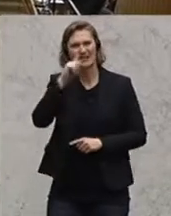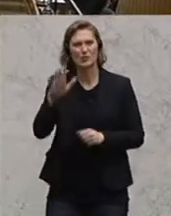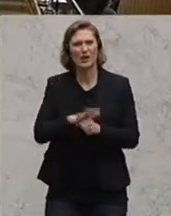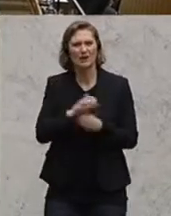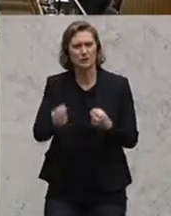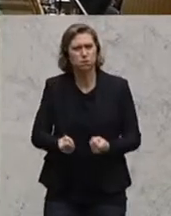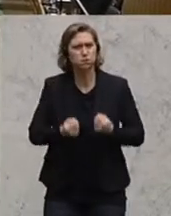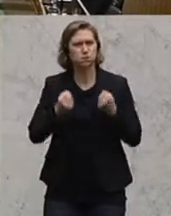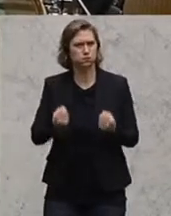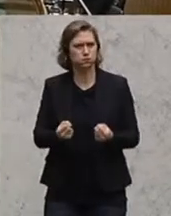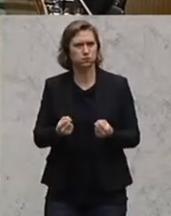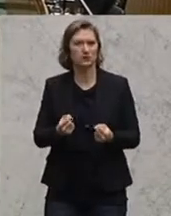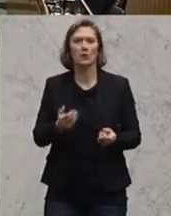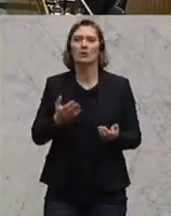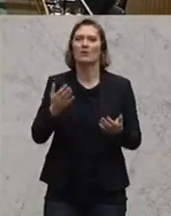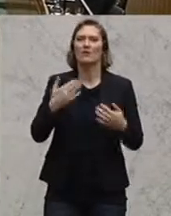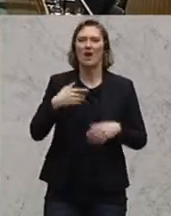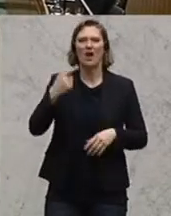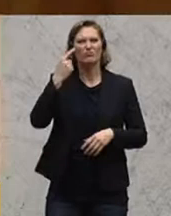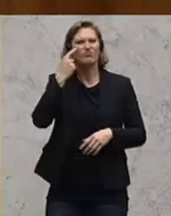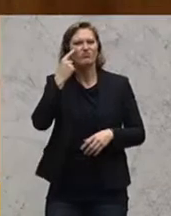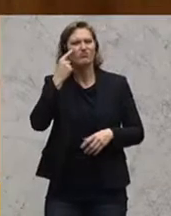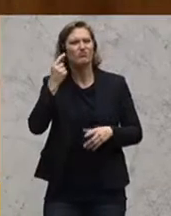Gewalt, erlangte